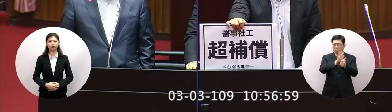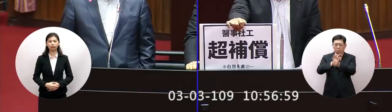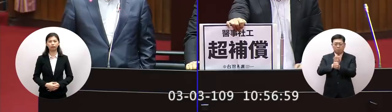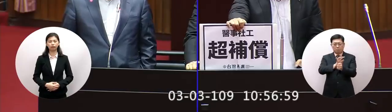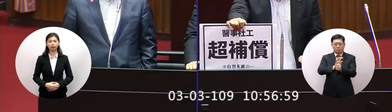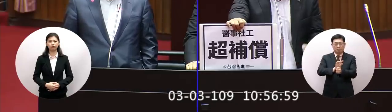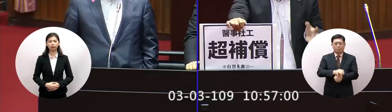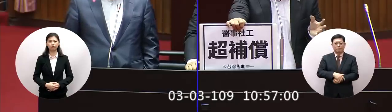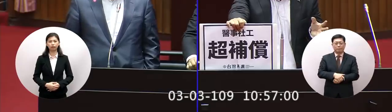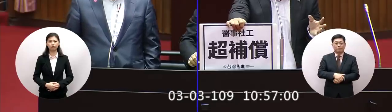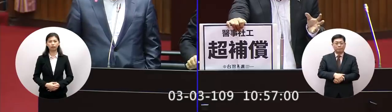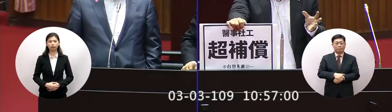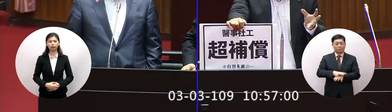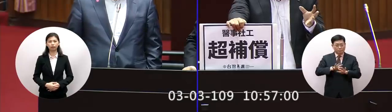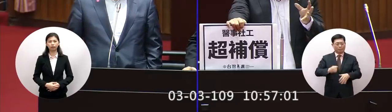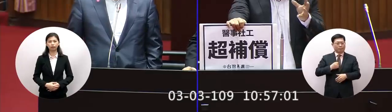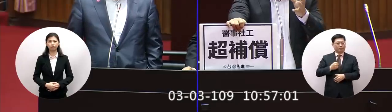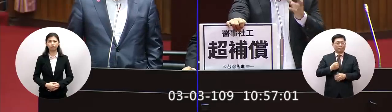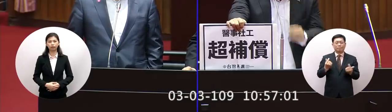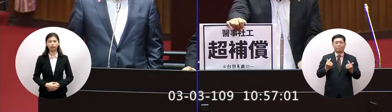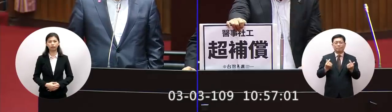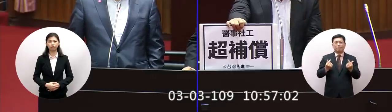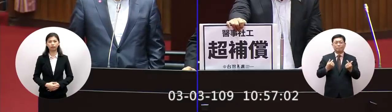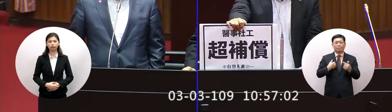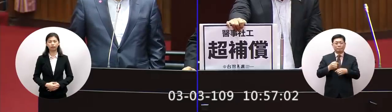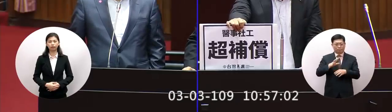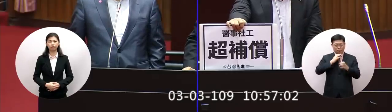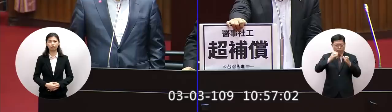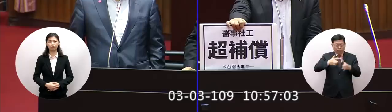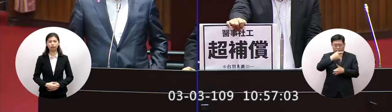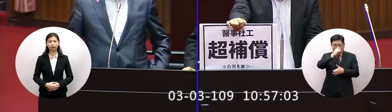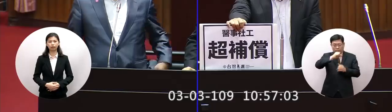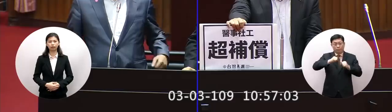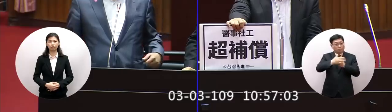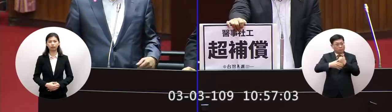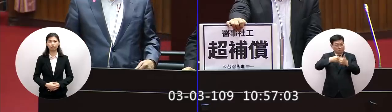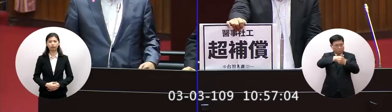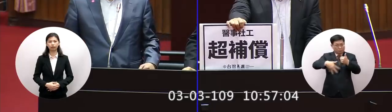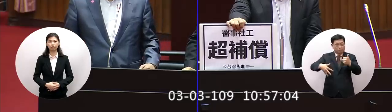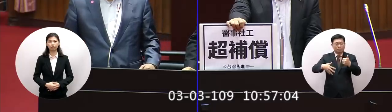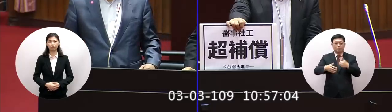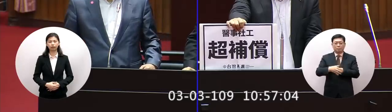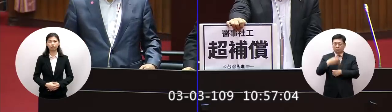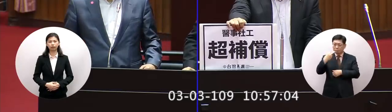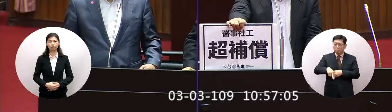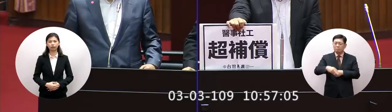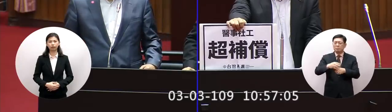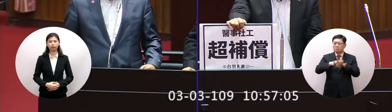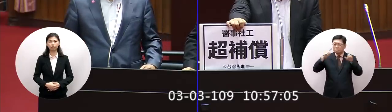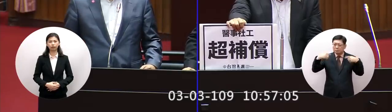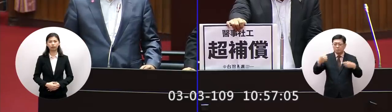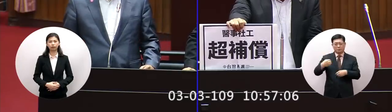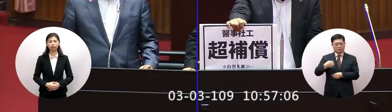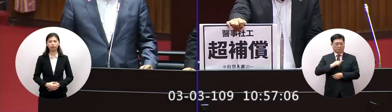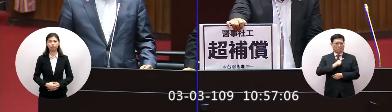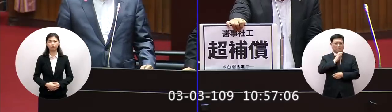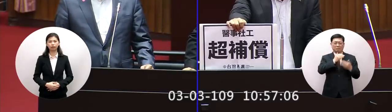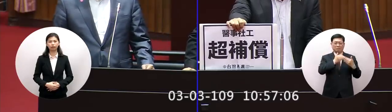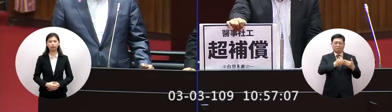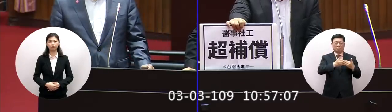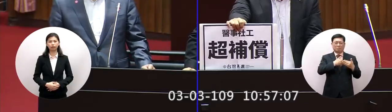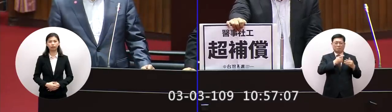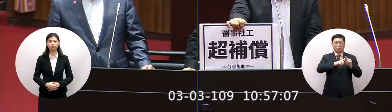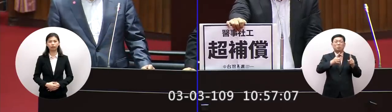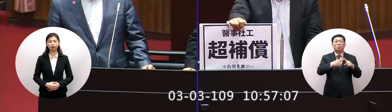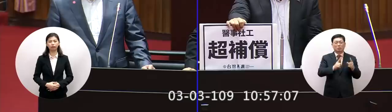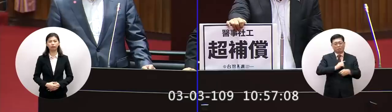做代志。那其实咱知影吼，包括因为咱建立一个真好的健保的系统啊，甚至吼有一寡平常时啊拢讲家己是中国人的人